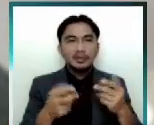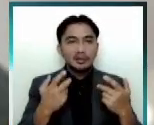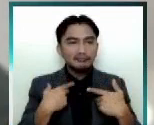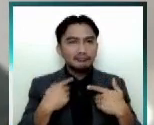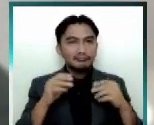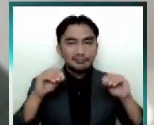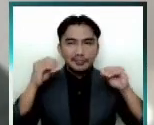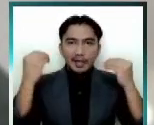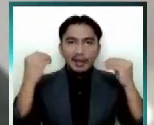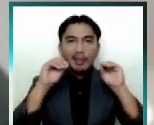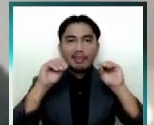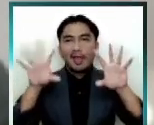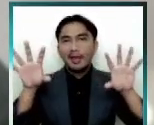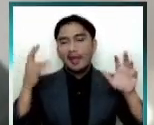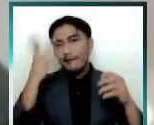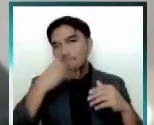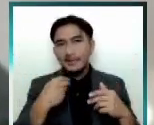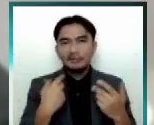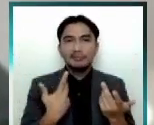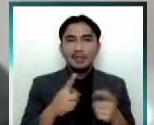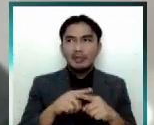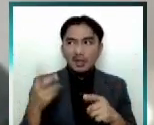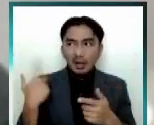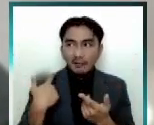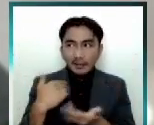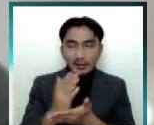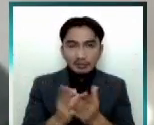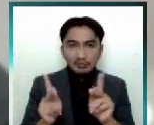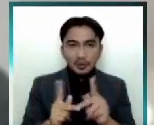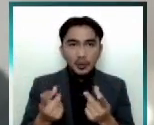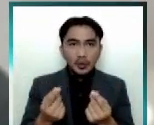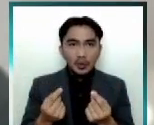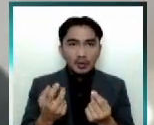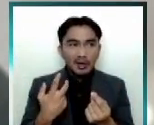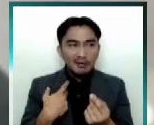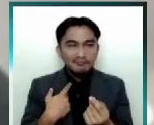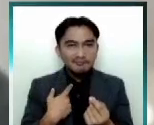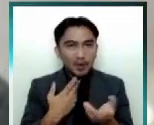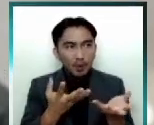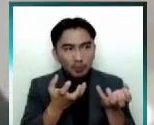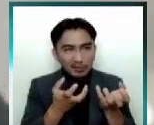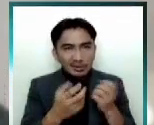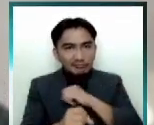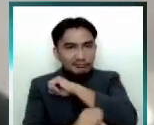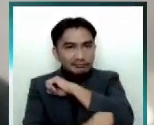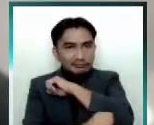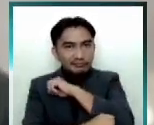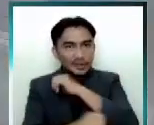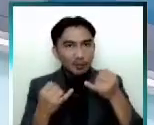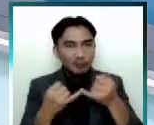mga iba pang mga na walang magawa. Ang pinag-iinteresan, yung mga wires.